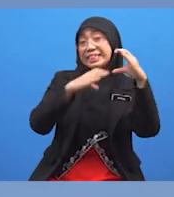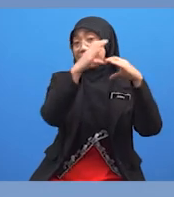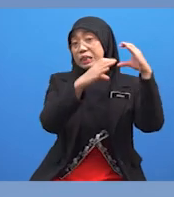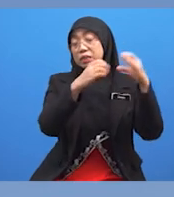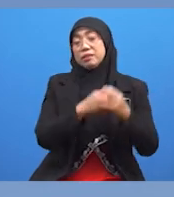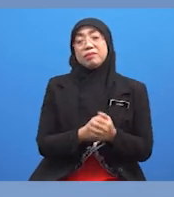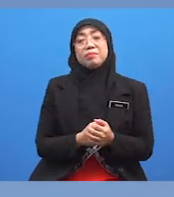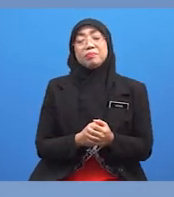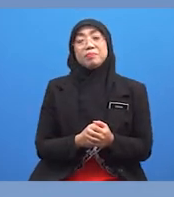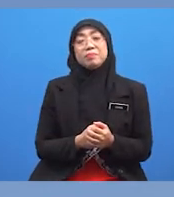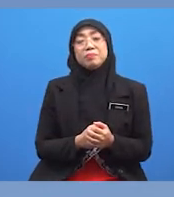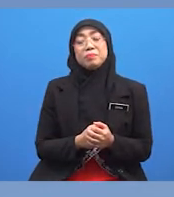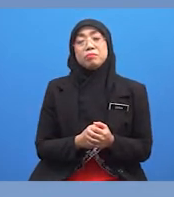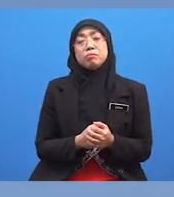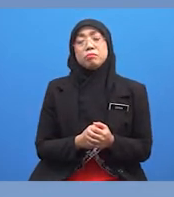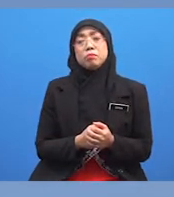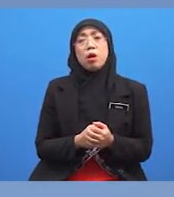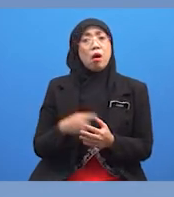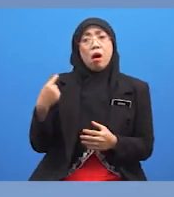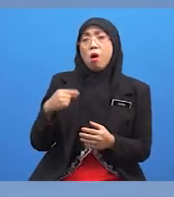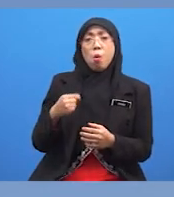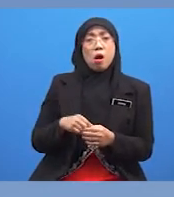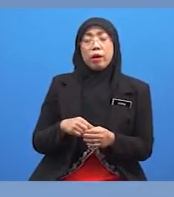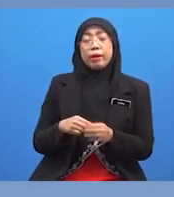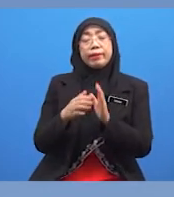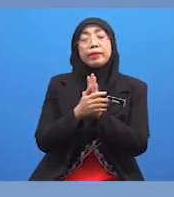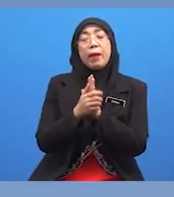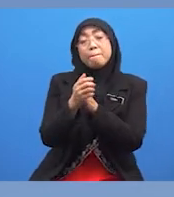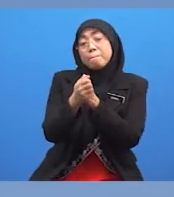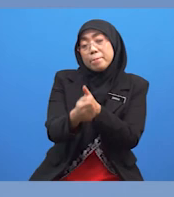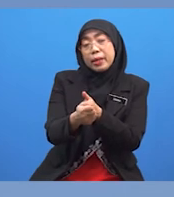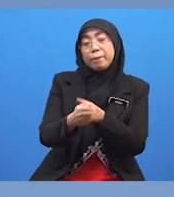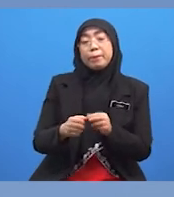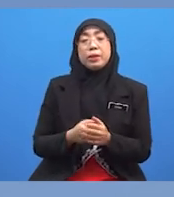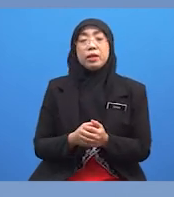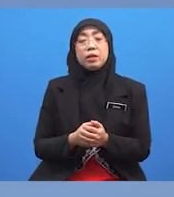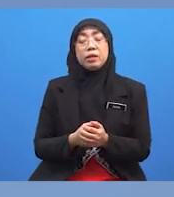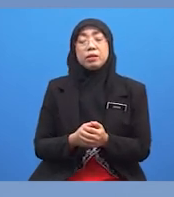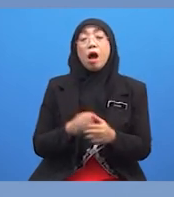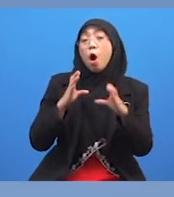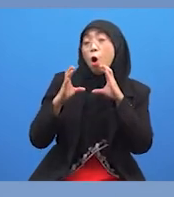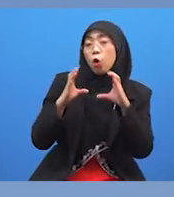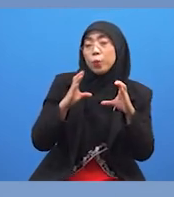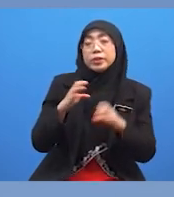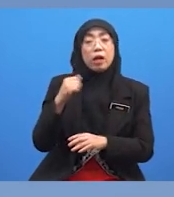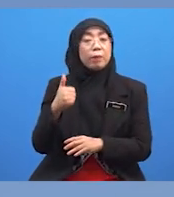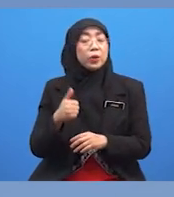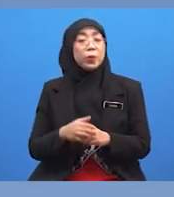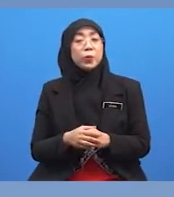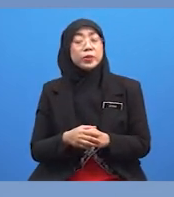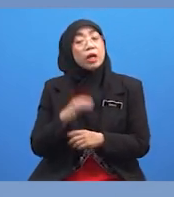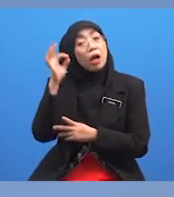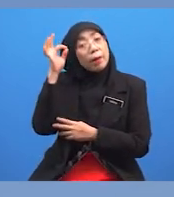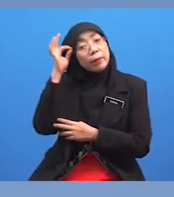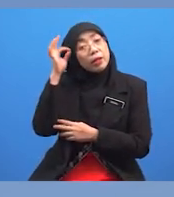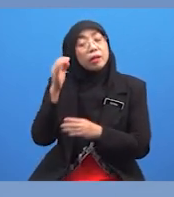jitu, kualiti kepimpinan yang tinggi, kemahiran berkomunikasi dan mempunyai pemikiran